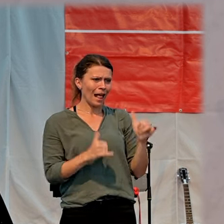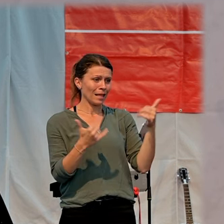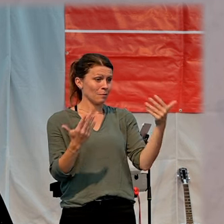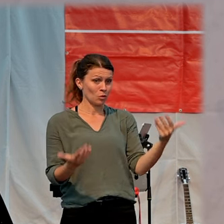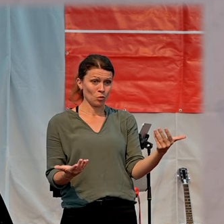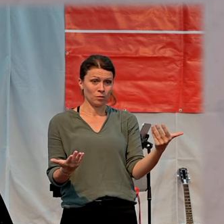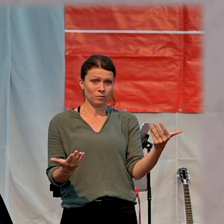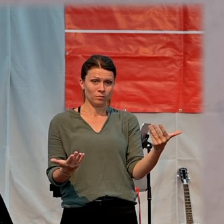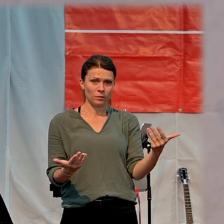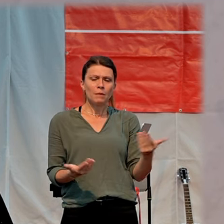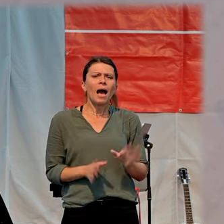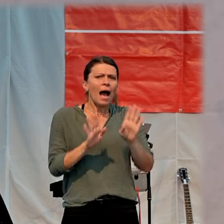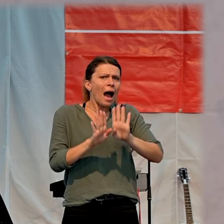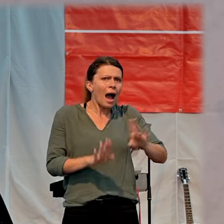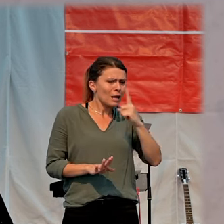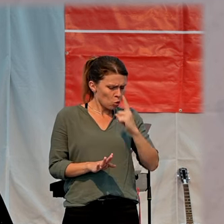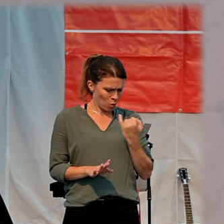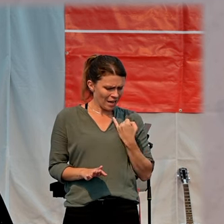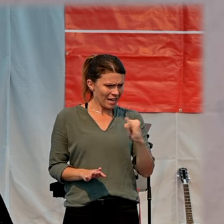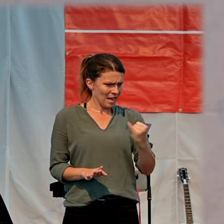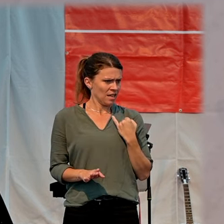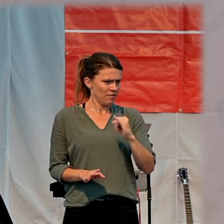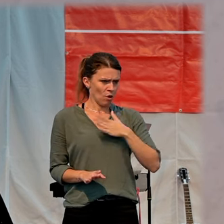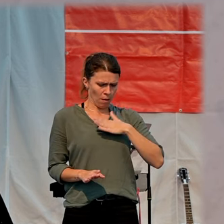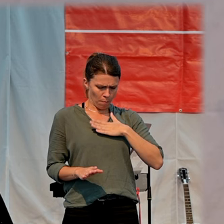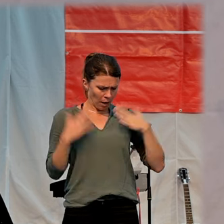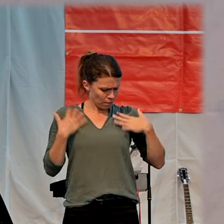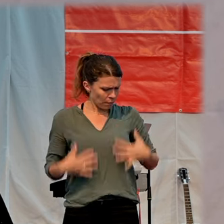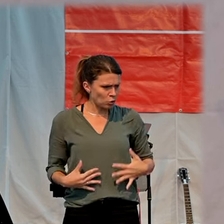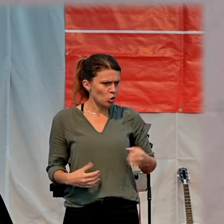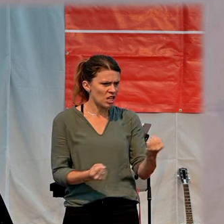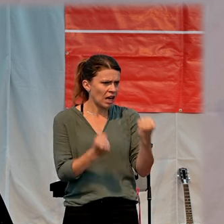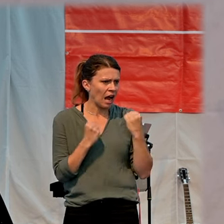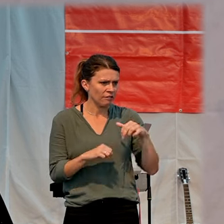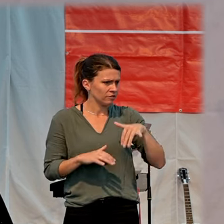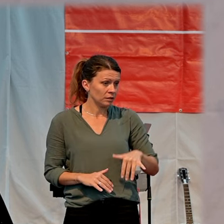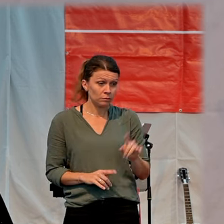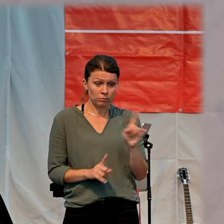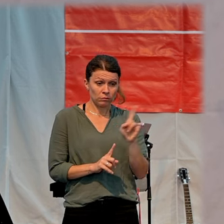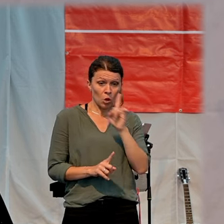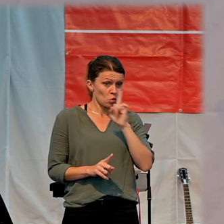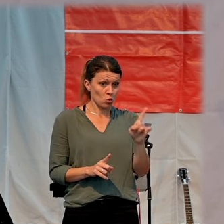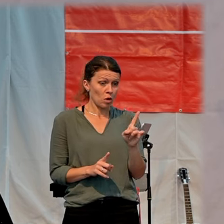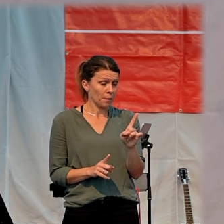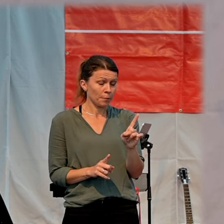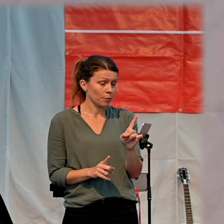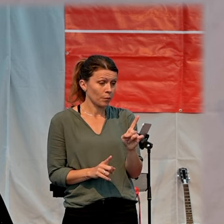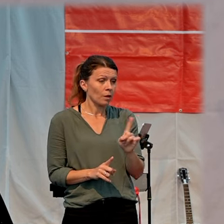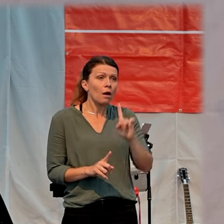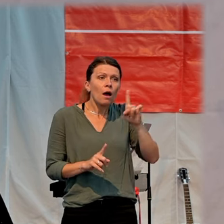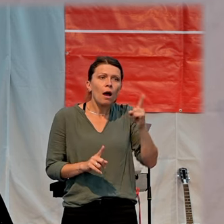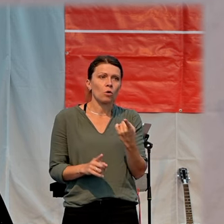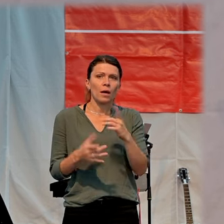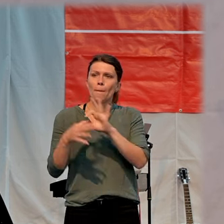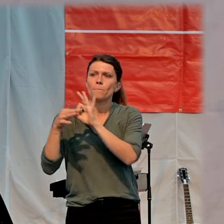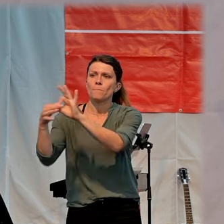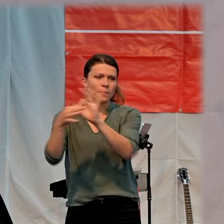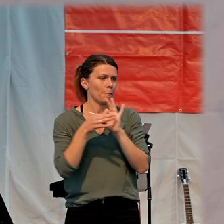nur individuell, nicht allein auf die Gewinnung der persönlichen Lebenskraft ausgerichtet, sondern auf alle